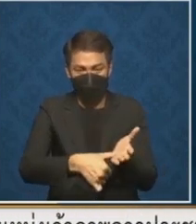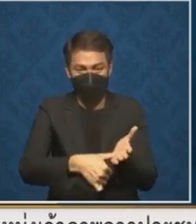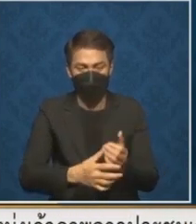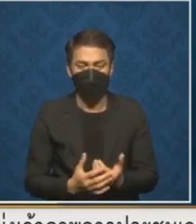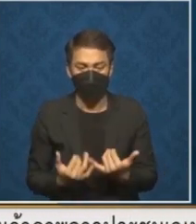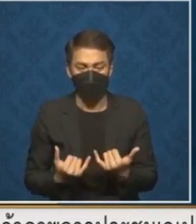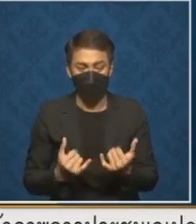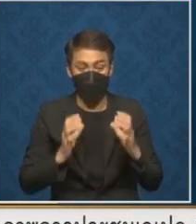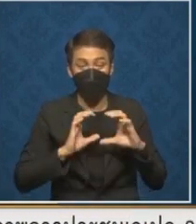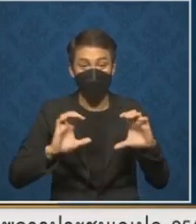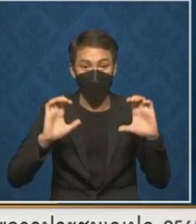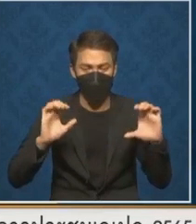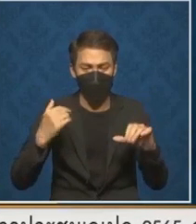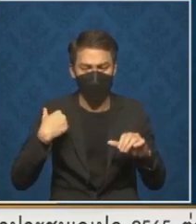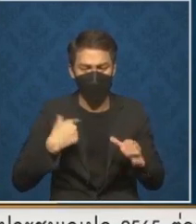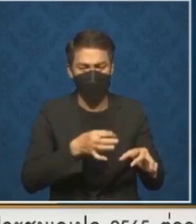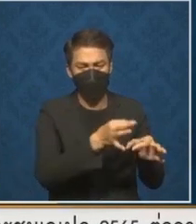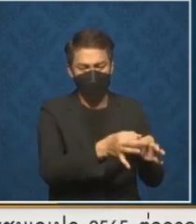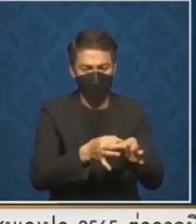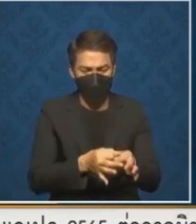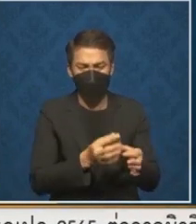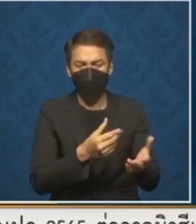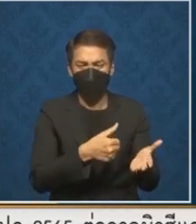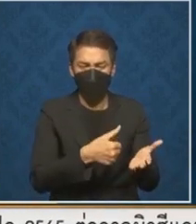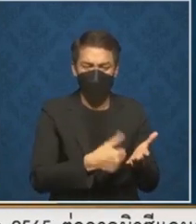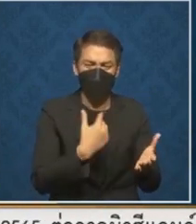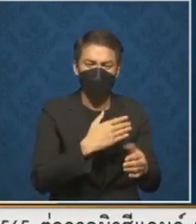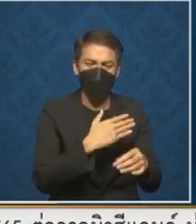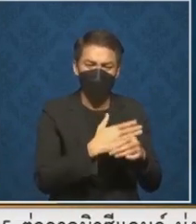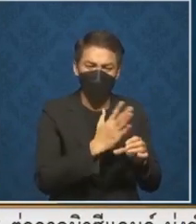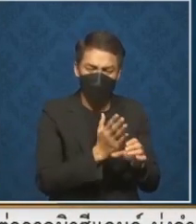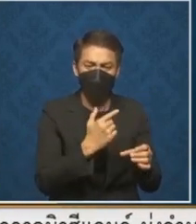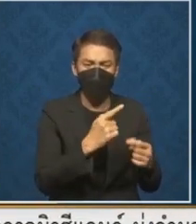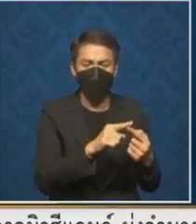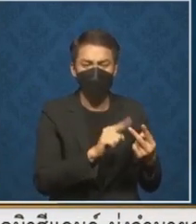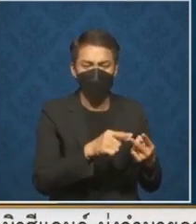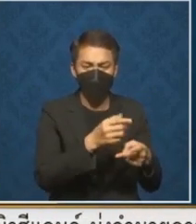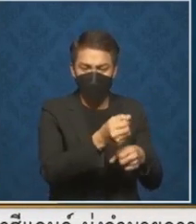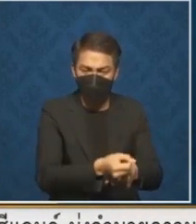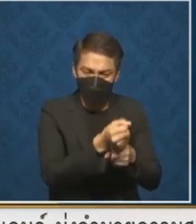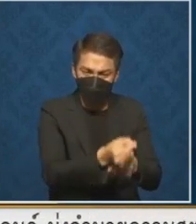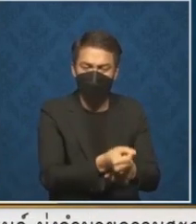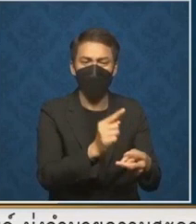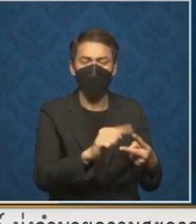การเงิน 11 แอ่ง โดยเฉพาะอย่ๆ ท.กระส. อ.ม. ศ. และทาง